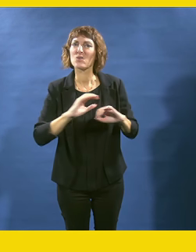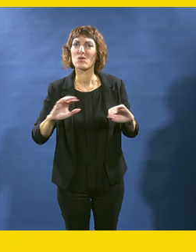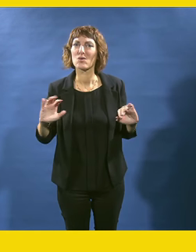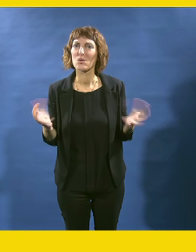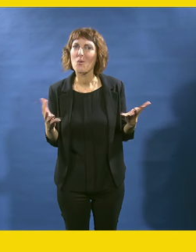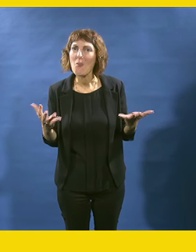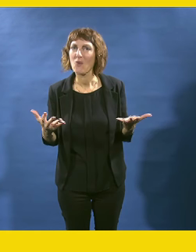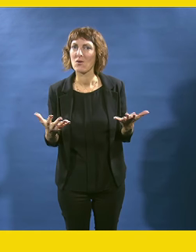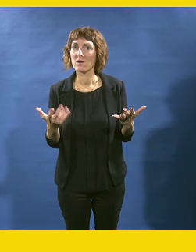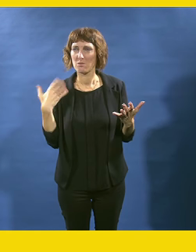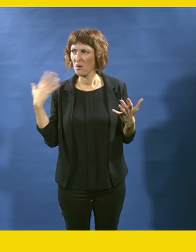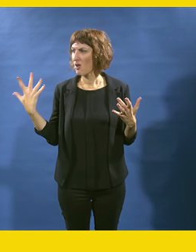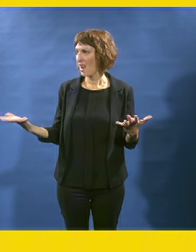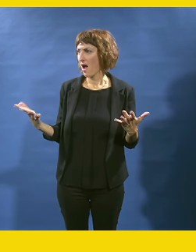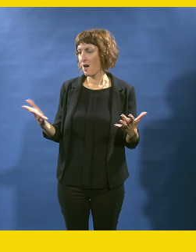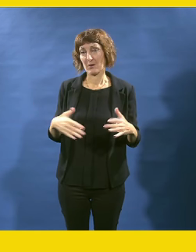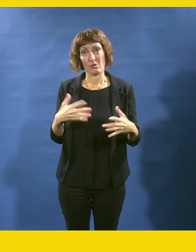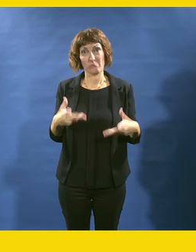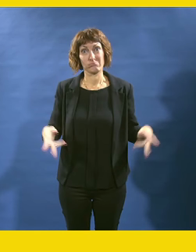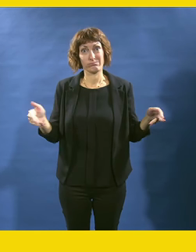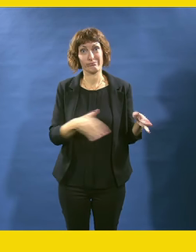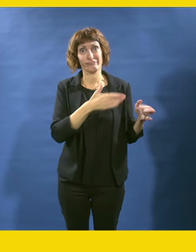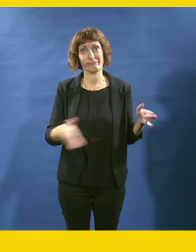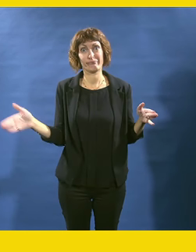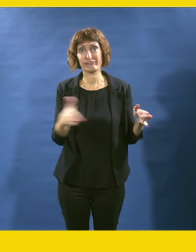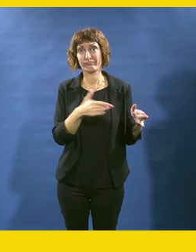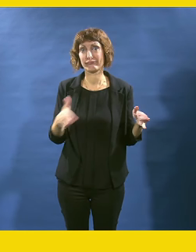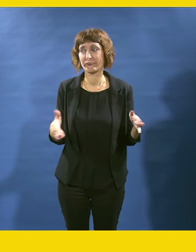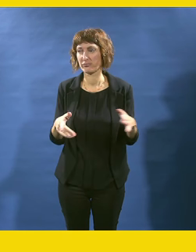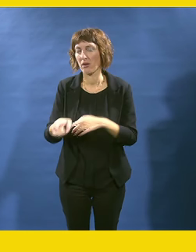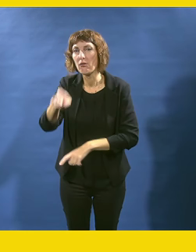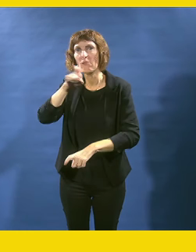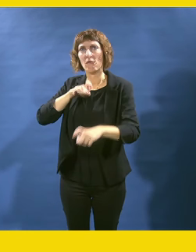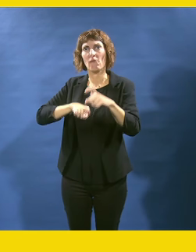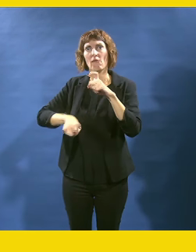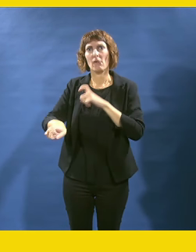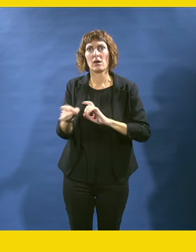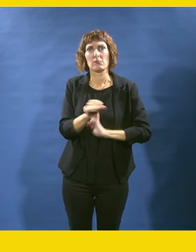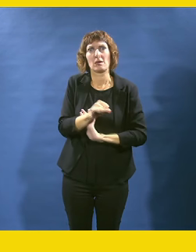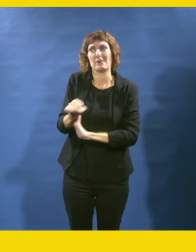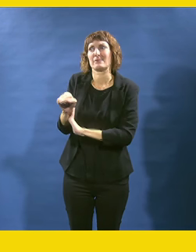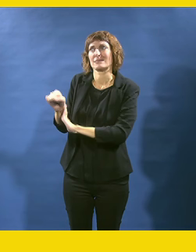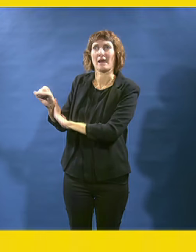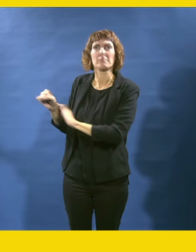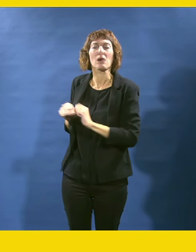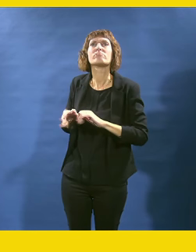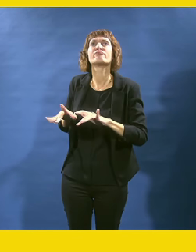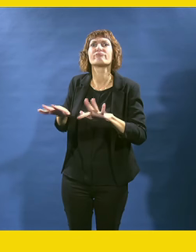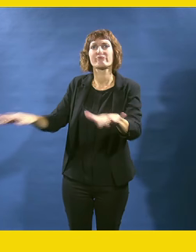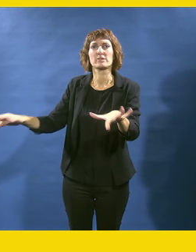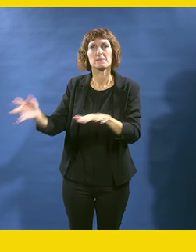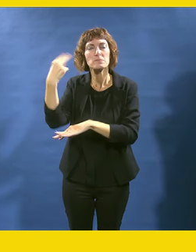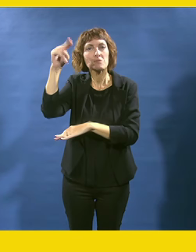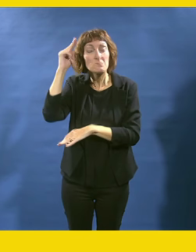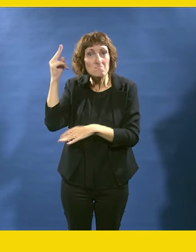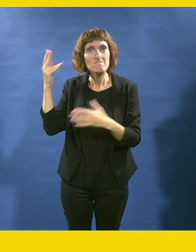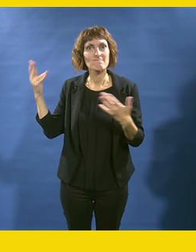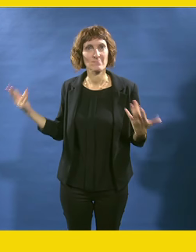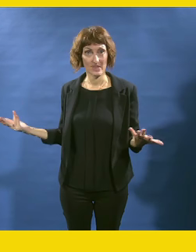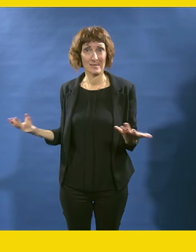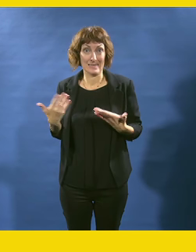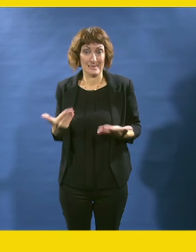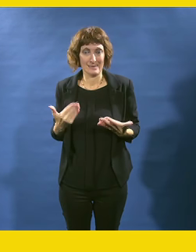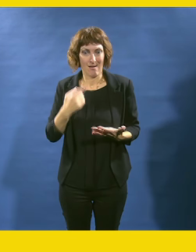d'une grande vague populiste et réactionnaire. Et c'est là que réside, je crois, une grande partie de la réponse à la question qu'on va se